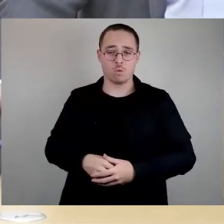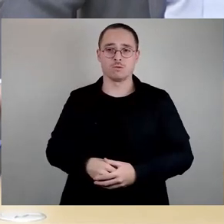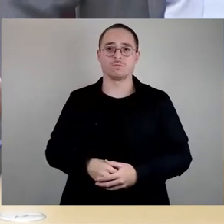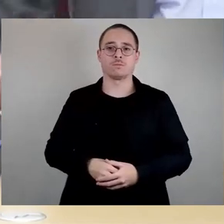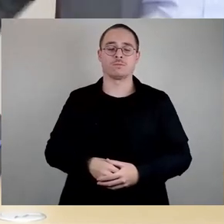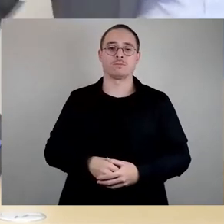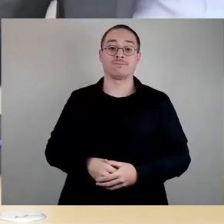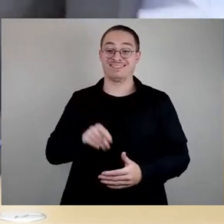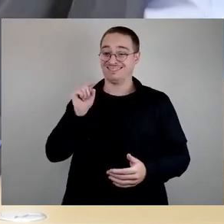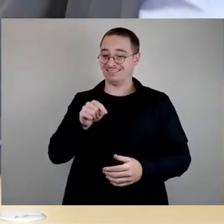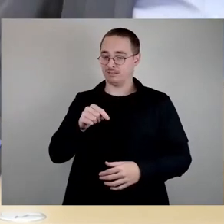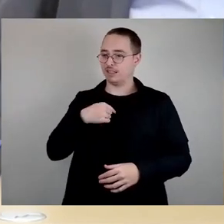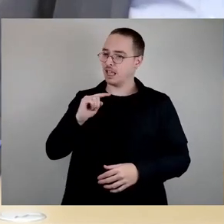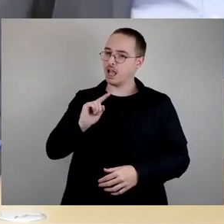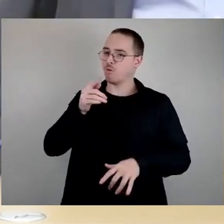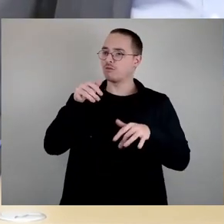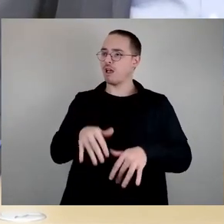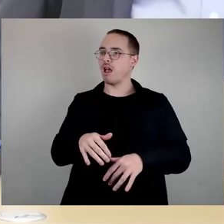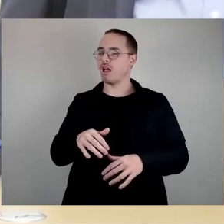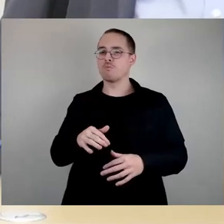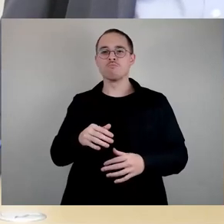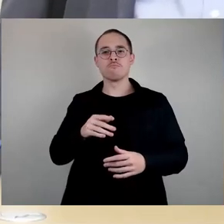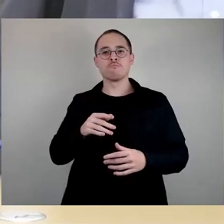ein übersichtliches